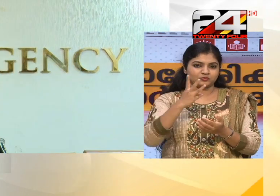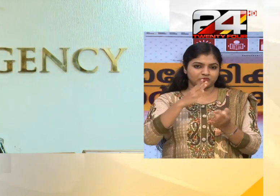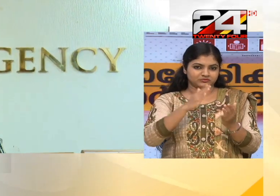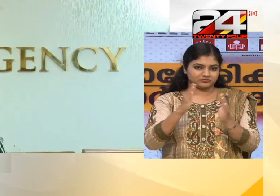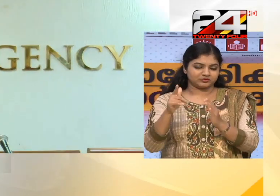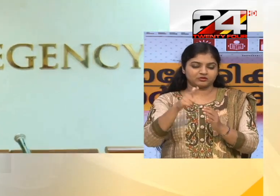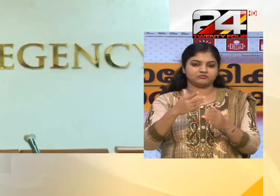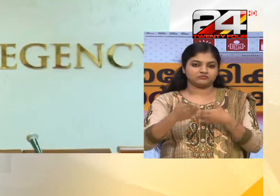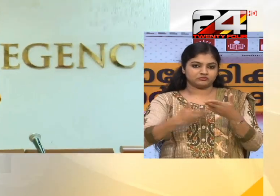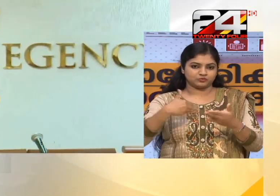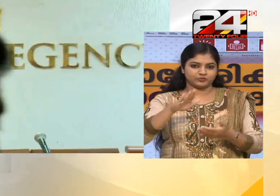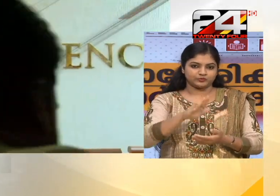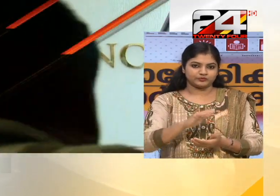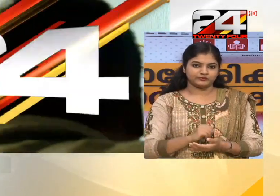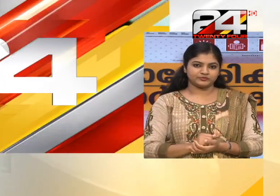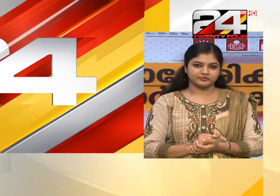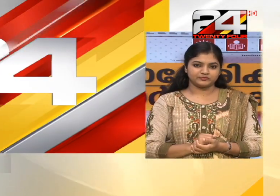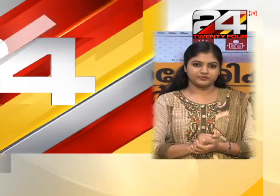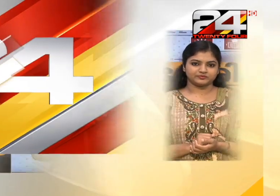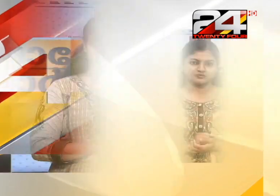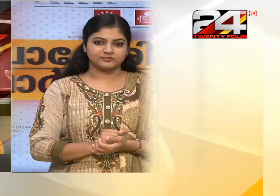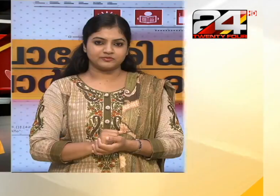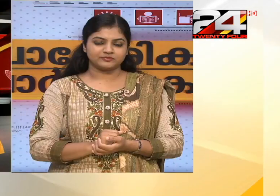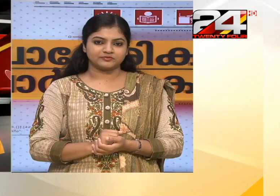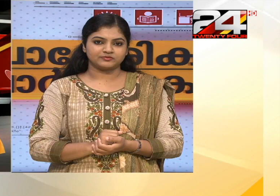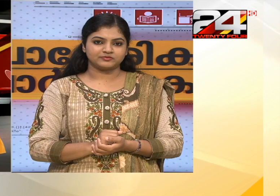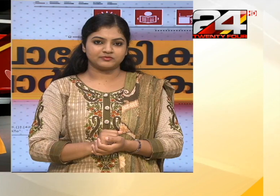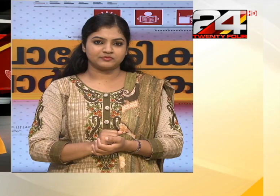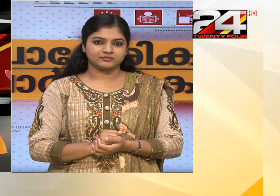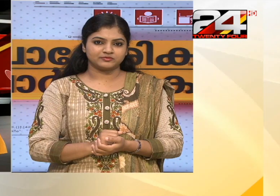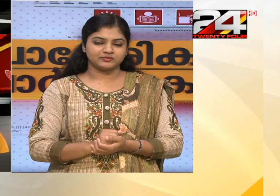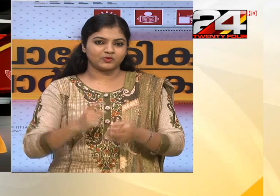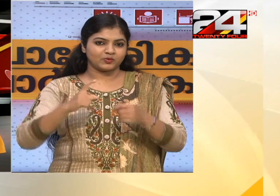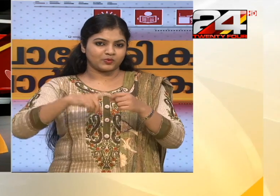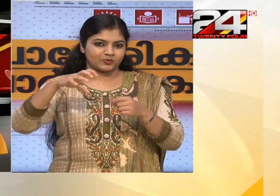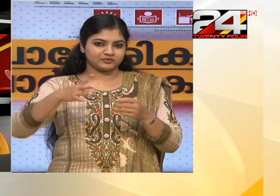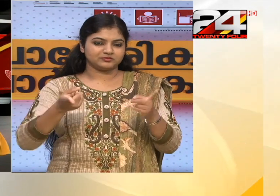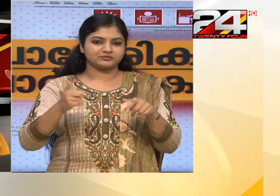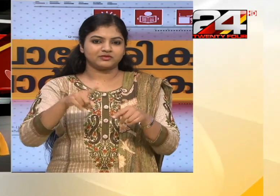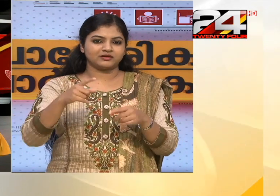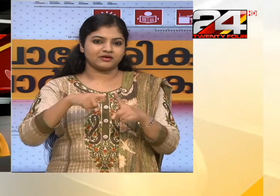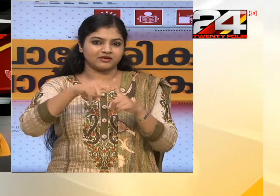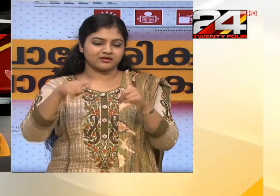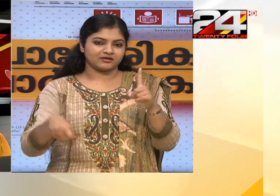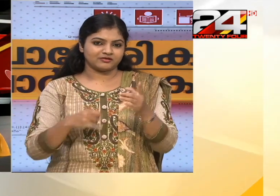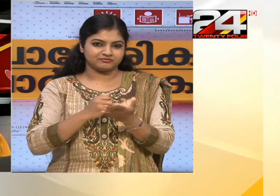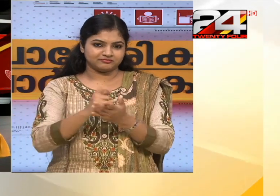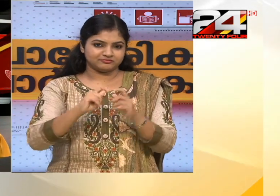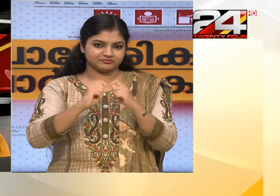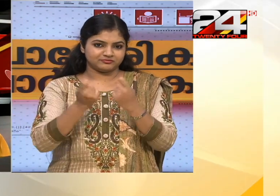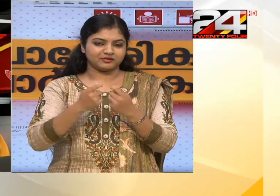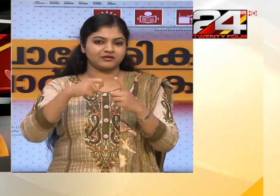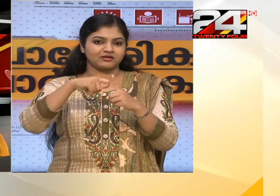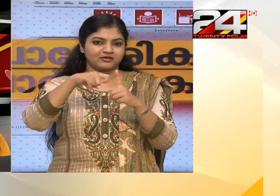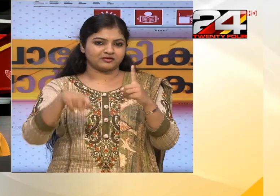ബോധവൽക്കരണം നടക്കുക. 24 ആലപ്പുഴ. കൊല്ലത്ത് നടന്ന കേരള കർഷക സംഘം സംസ്ഥാന